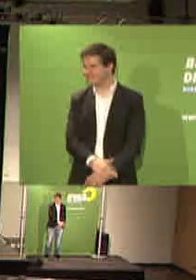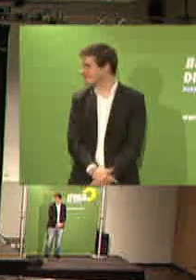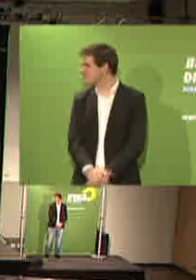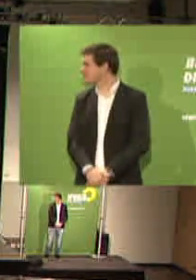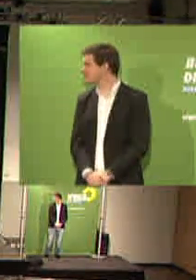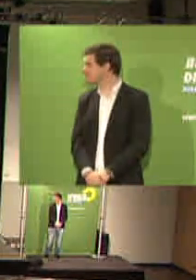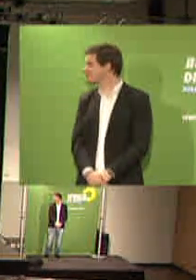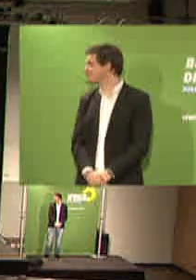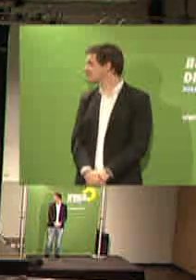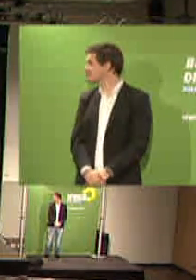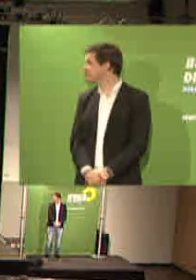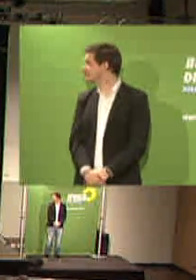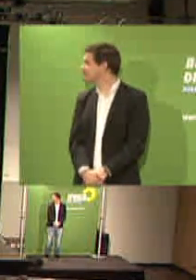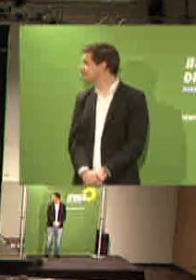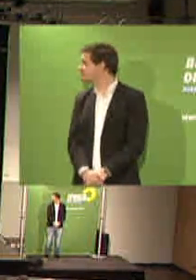Okay.